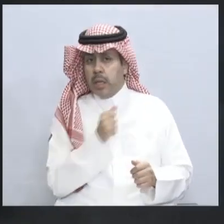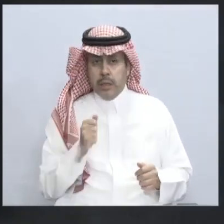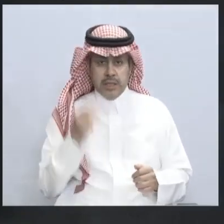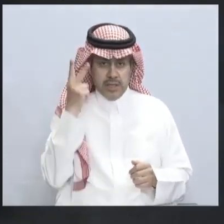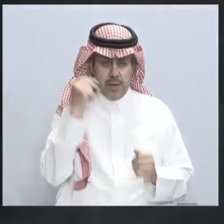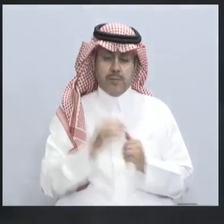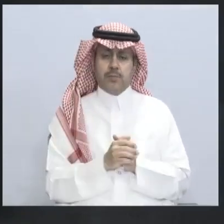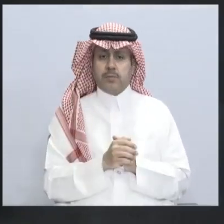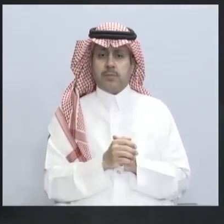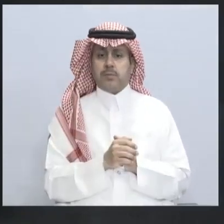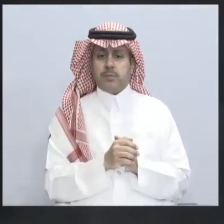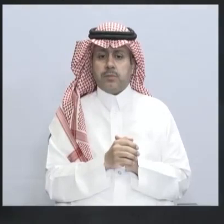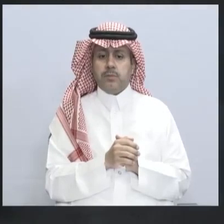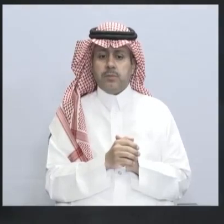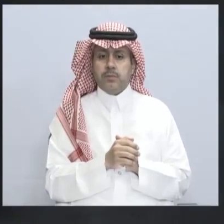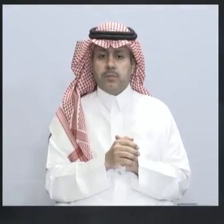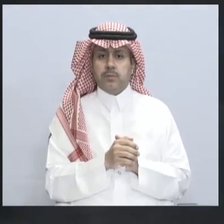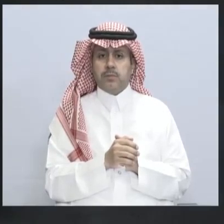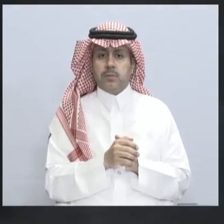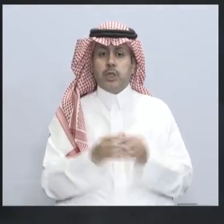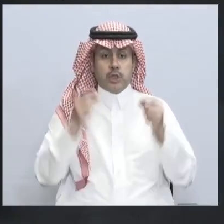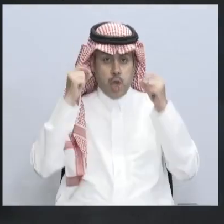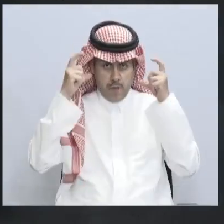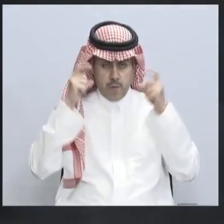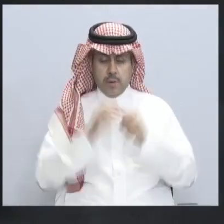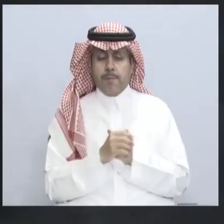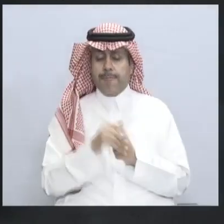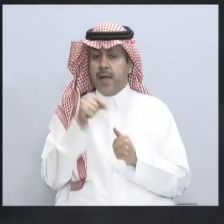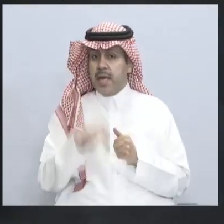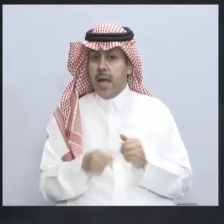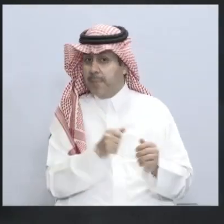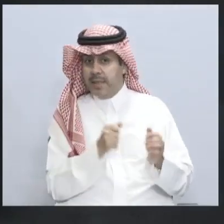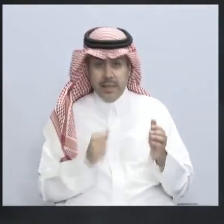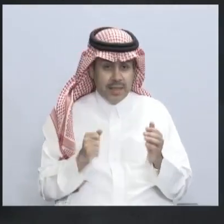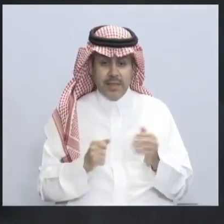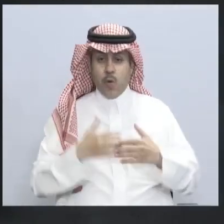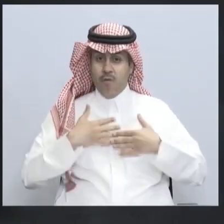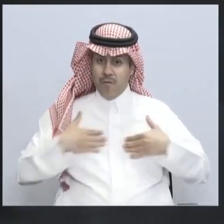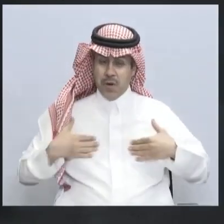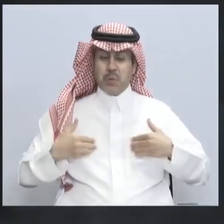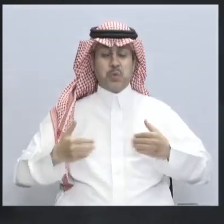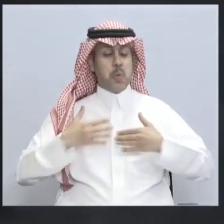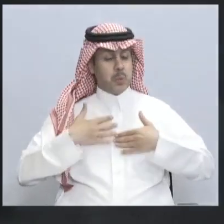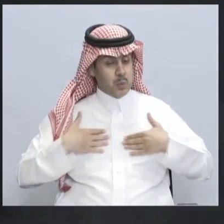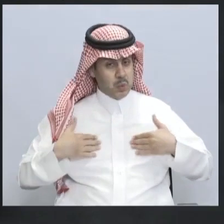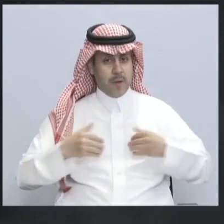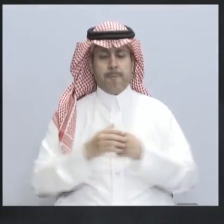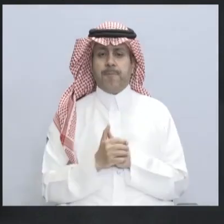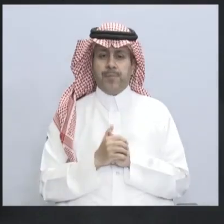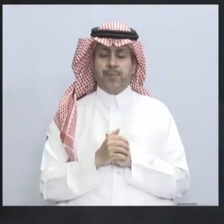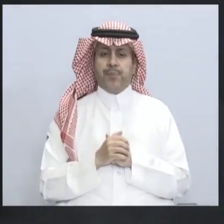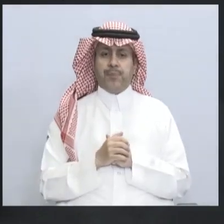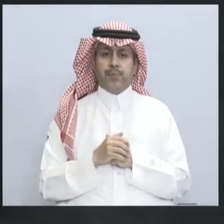العيدين وتعلمون يا ابنائي ان ايام العيد ايام فرح وسرور وايام